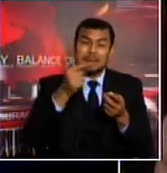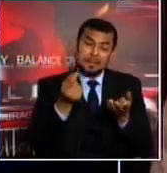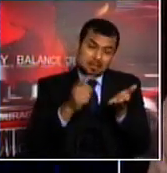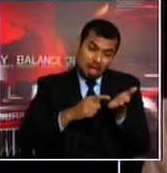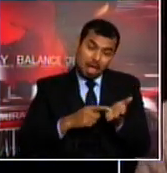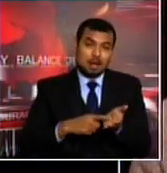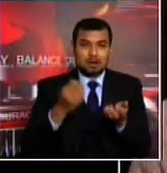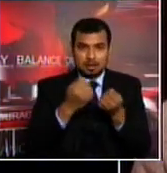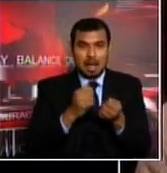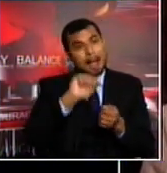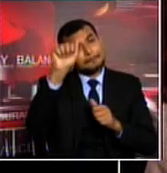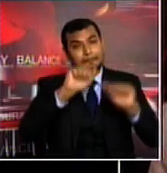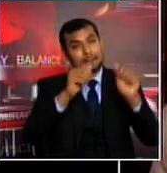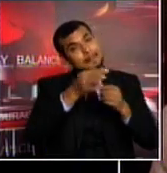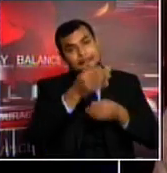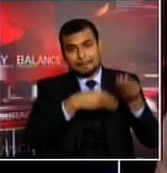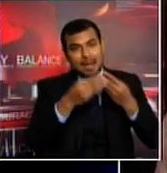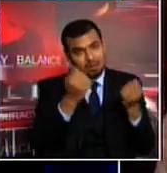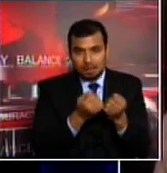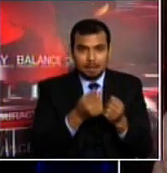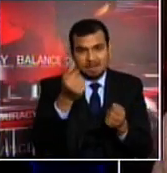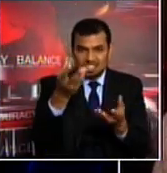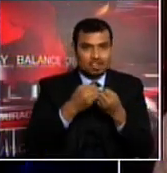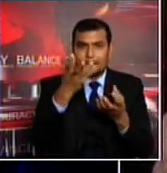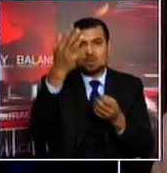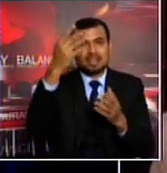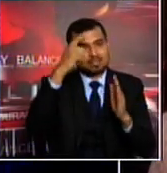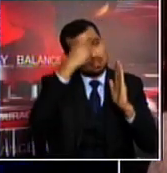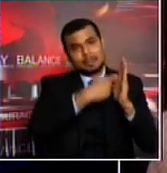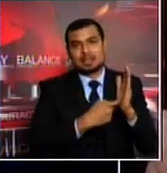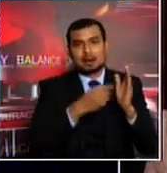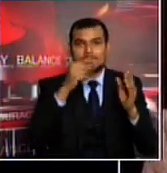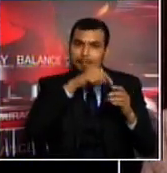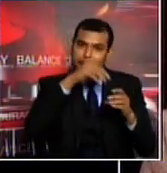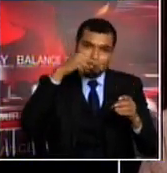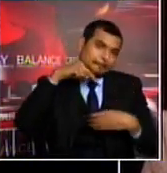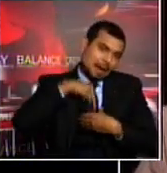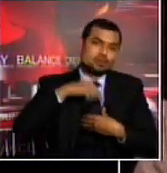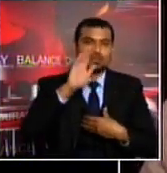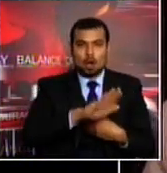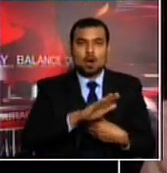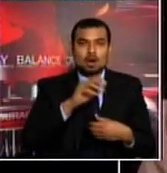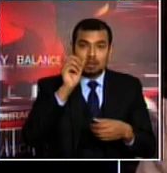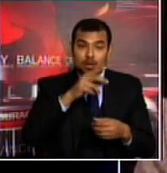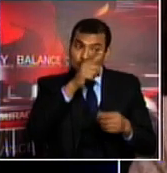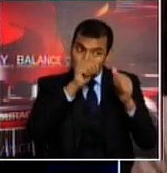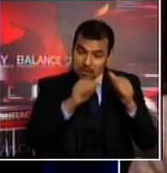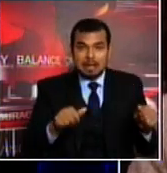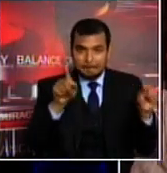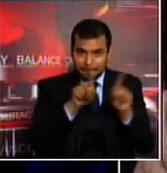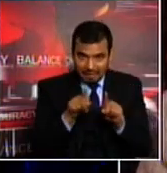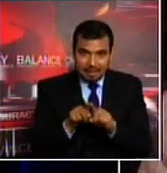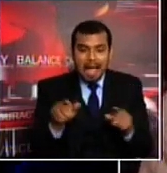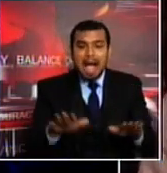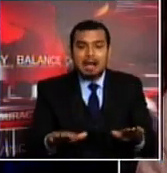यो सबैलाई थाहा। कुनै व्यापार व्यवसाय गर्न शुल्क लिन पाइँदैन भन्ने संविधानको खास मर्म र भावना हुन्छ, हामीले त्यो भनेका छौँ। त्यो अनुरूप पनि आधारभूत